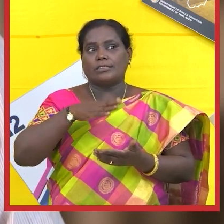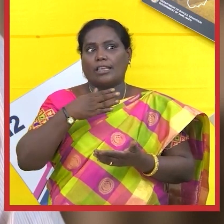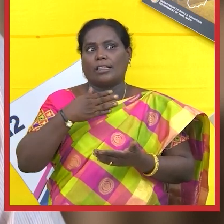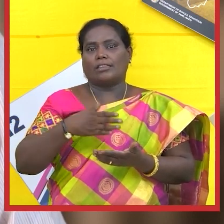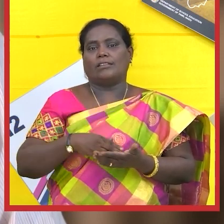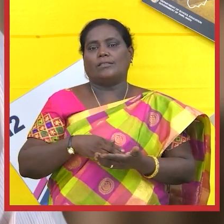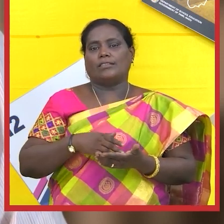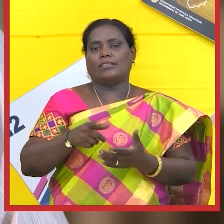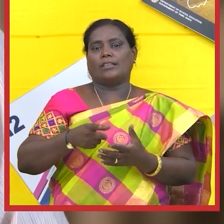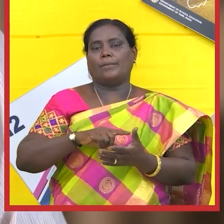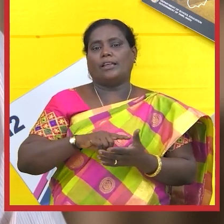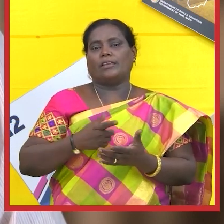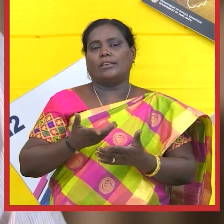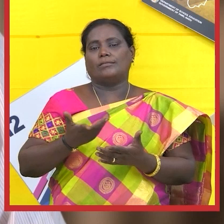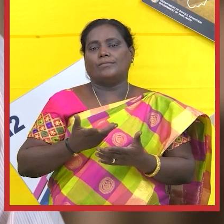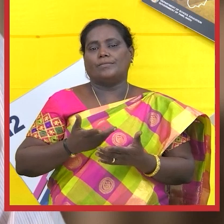நீதிக்கட்சியினுடைய